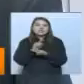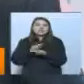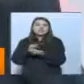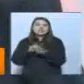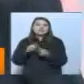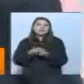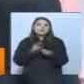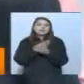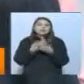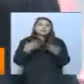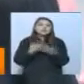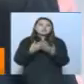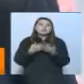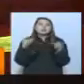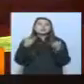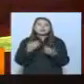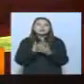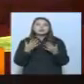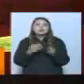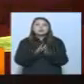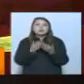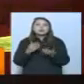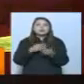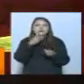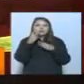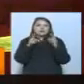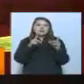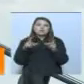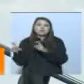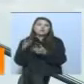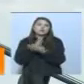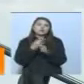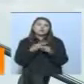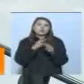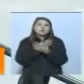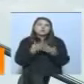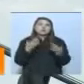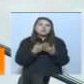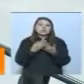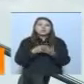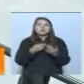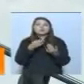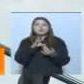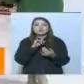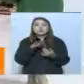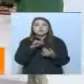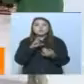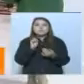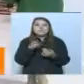начала обретения страной независимости. Каталог составлен фотографом Раушан Молбаевой под редактурой краеведа Султанбека Худайбергена.